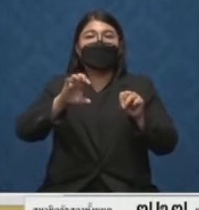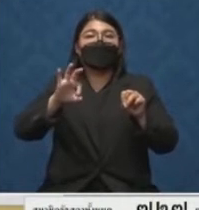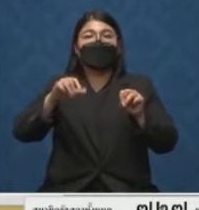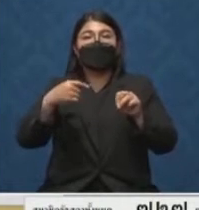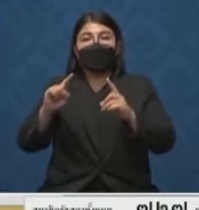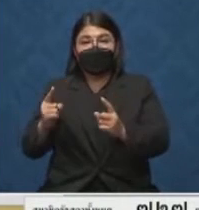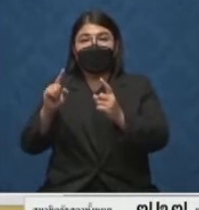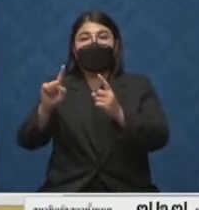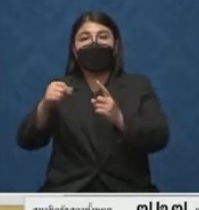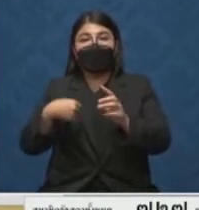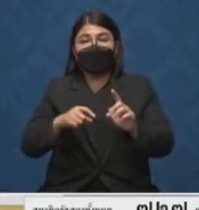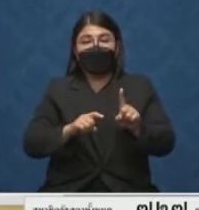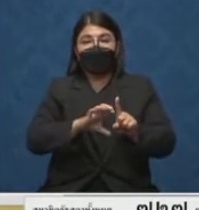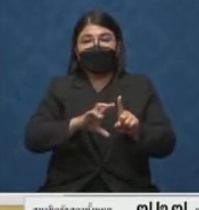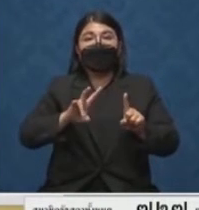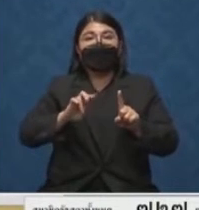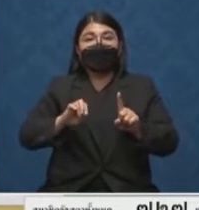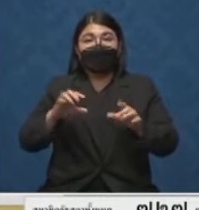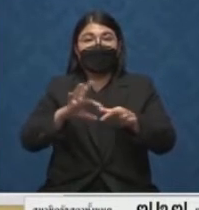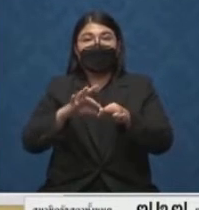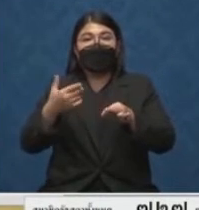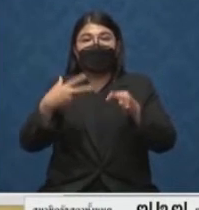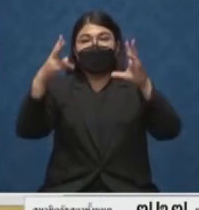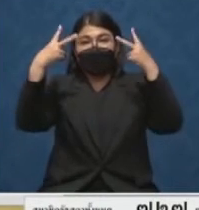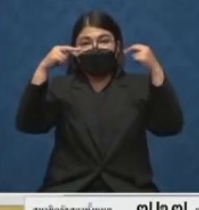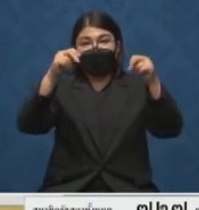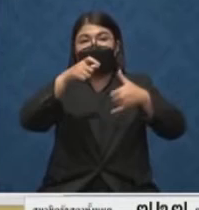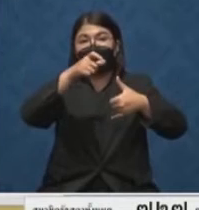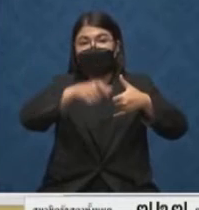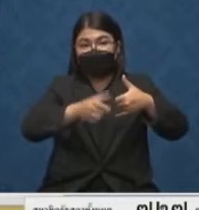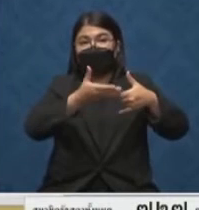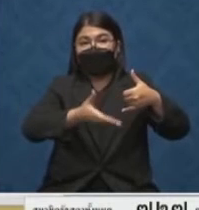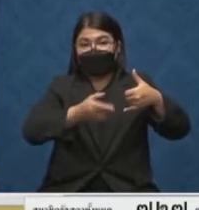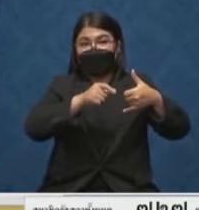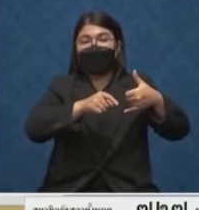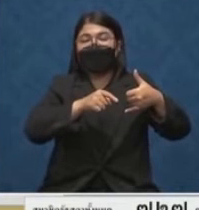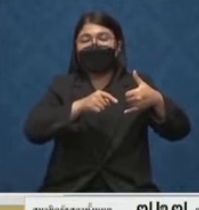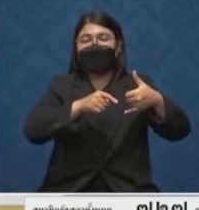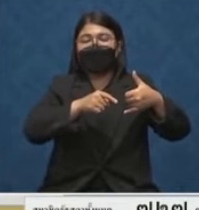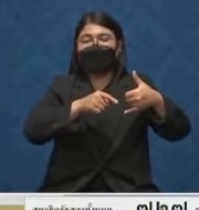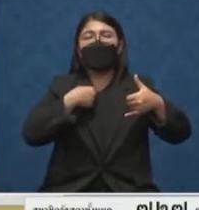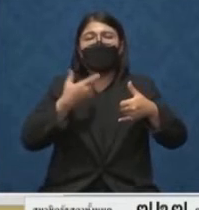และมาตา 170 เกีวกับคตpleteของนายกลำตีนะครัผมเรีนแล้วว่า gathered aloud